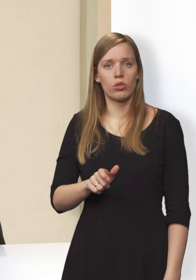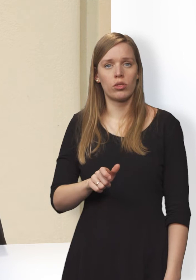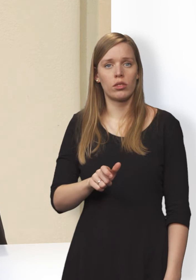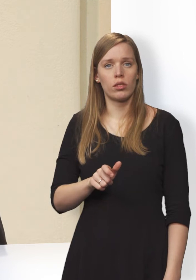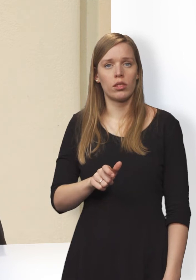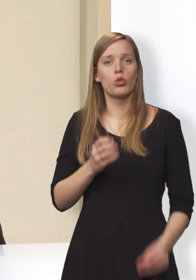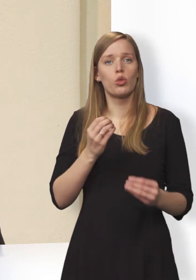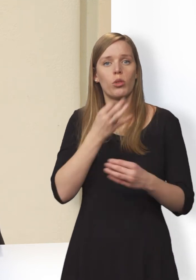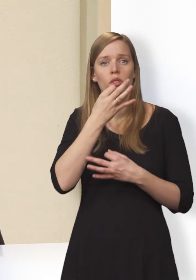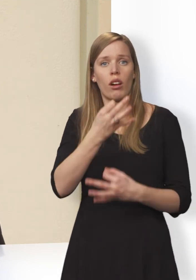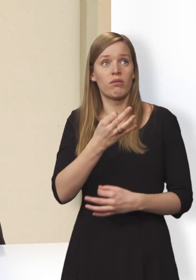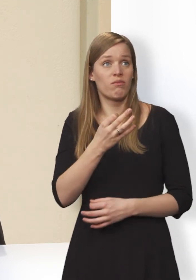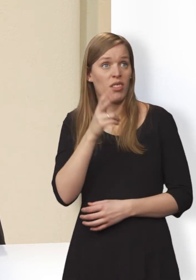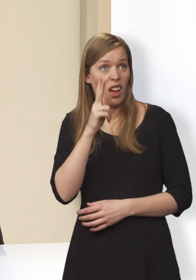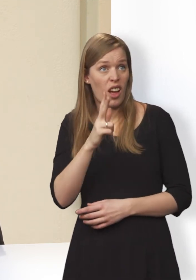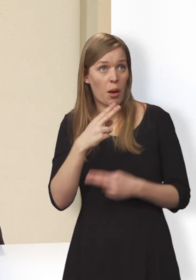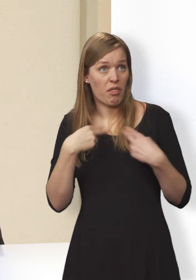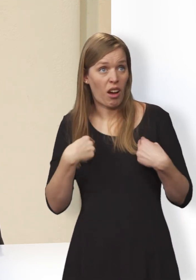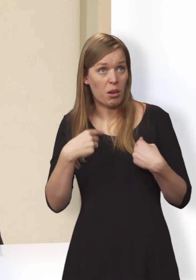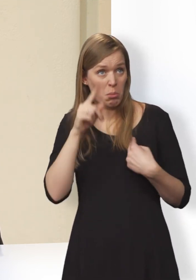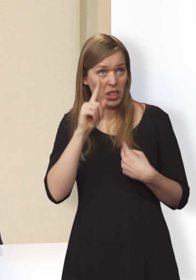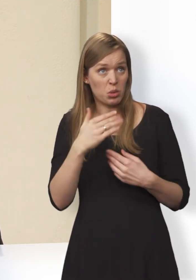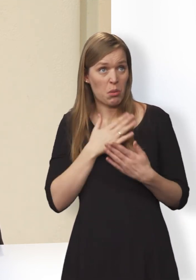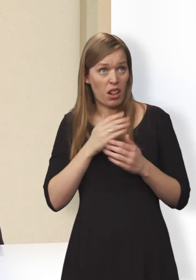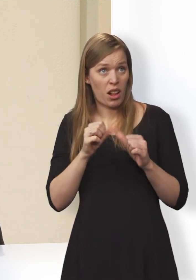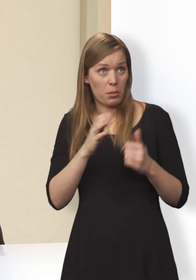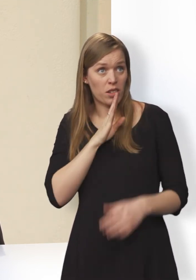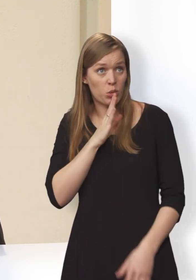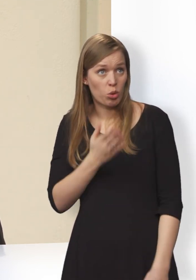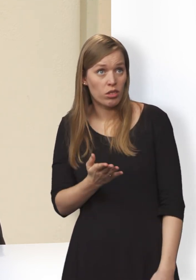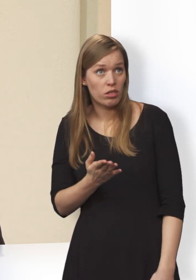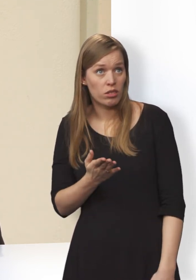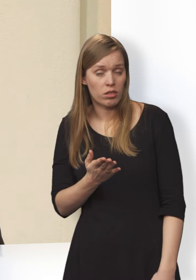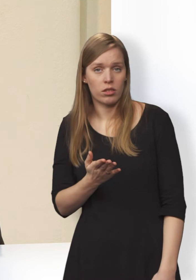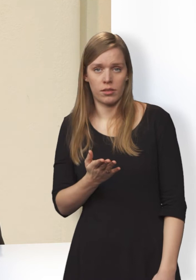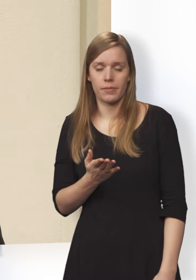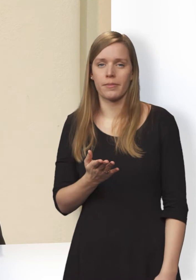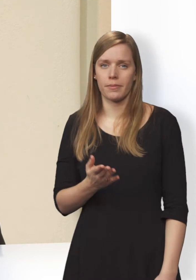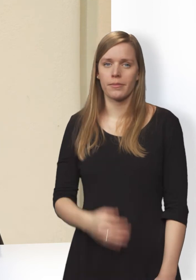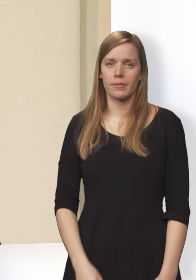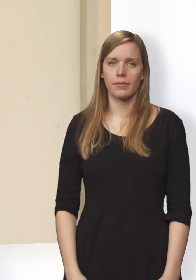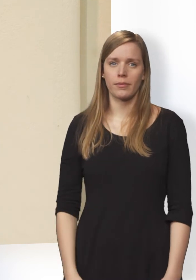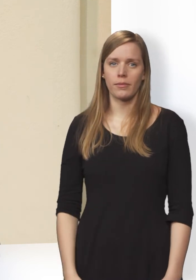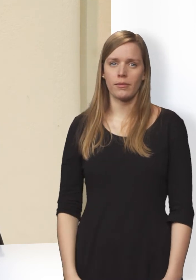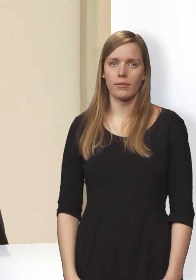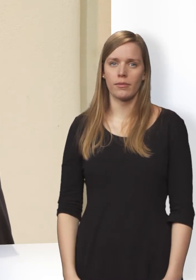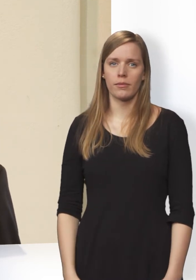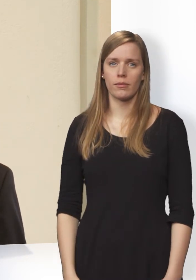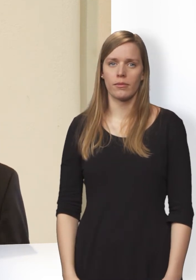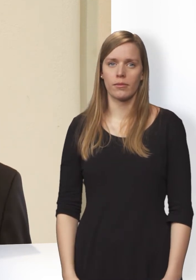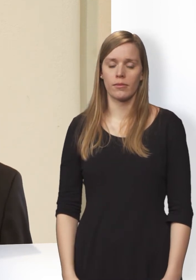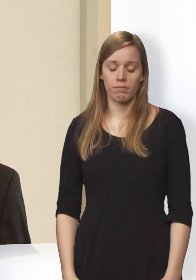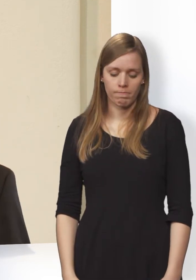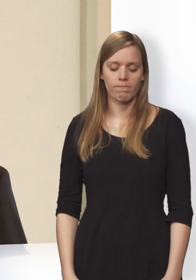erfahren nein es reicht tatsächlich wenn wir einmal vor